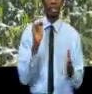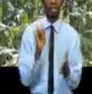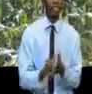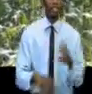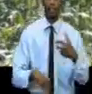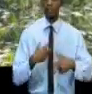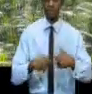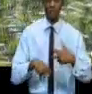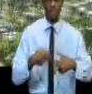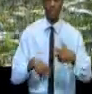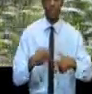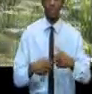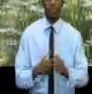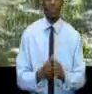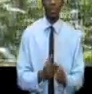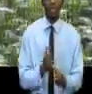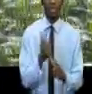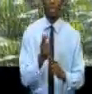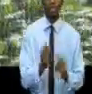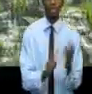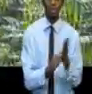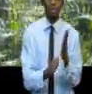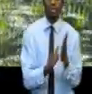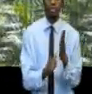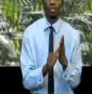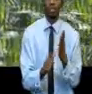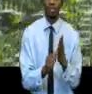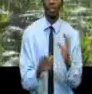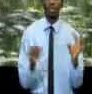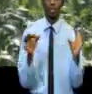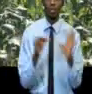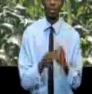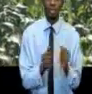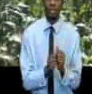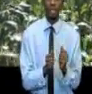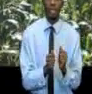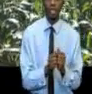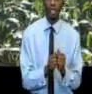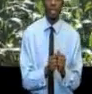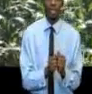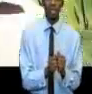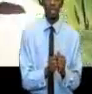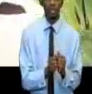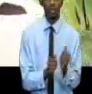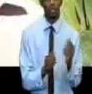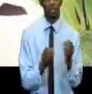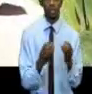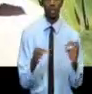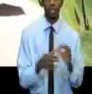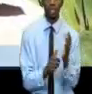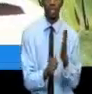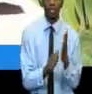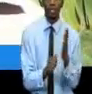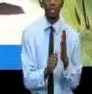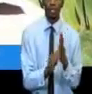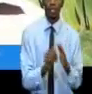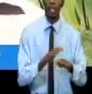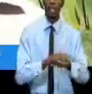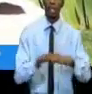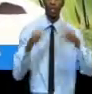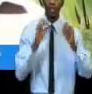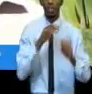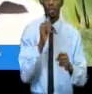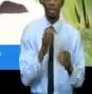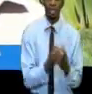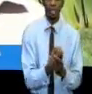difficultés, des semences et des techniques plus adéquates sont recommandées. Nous avons deux options. La